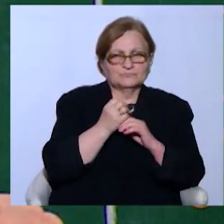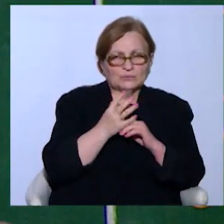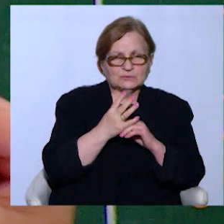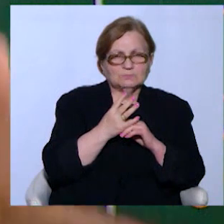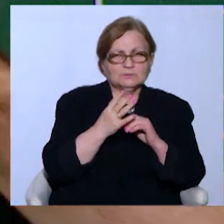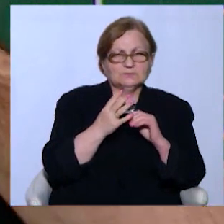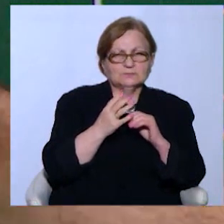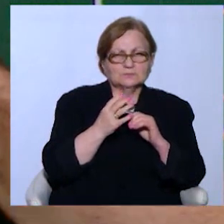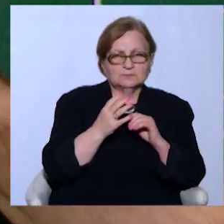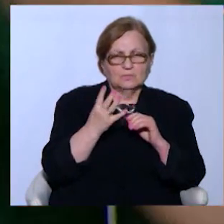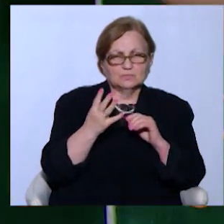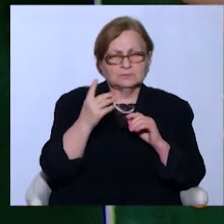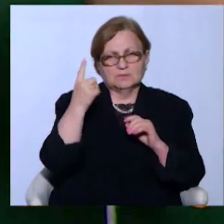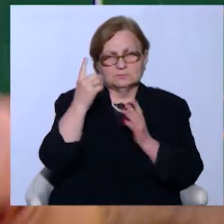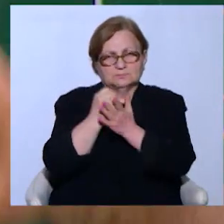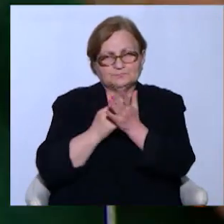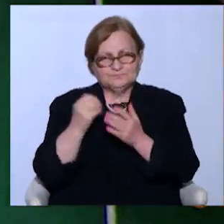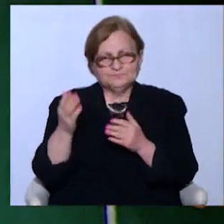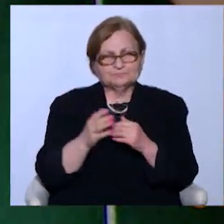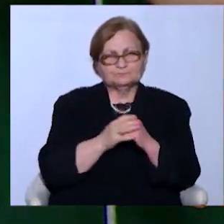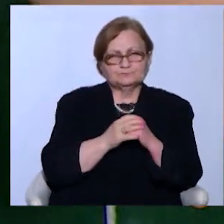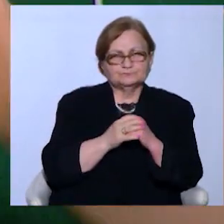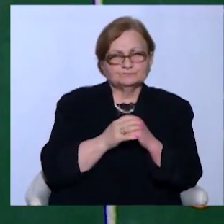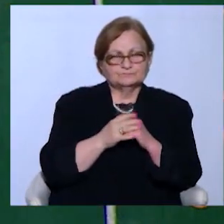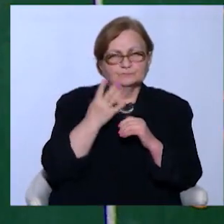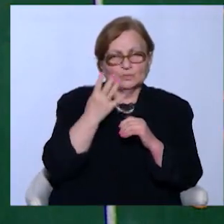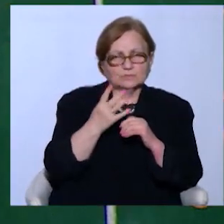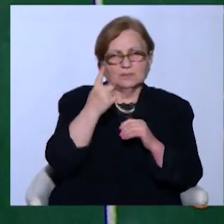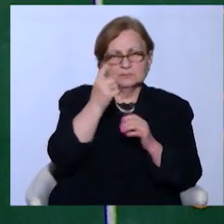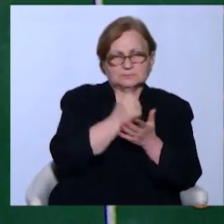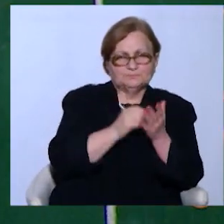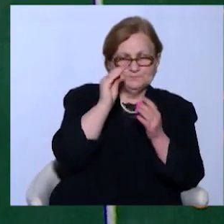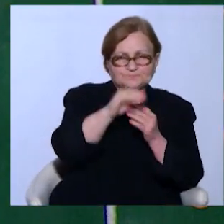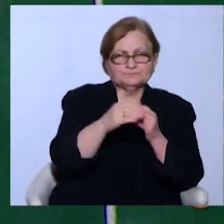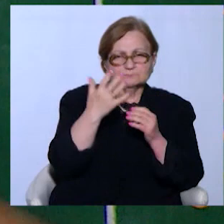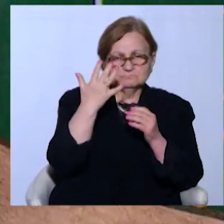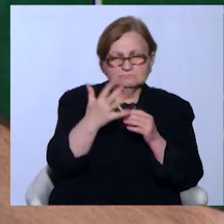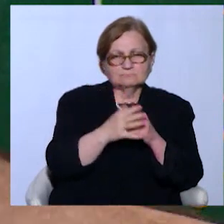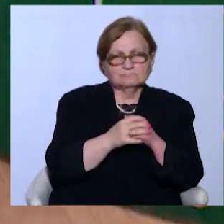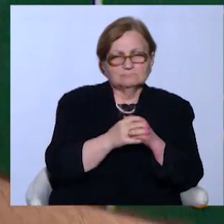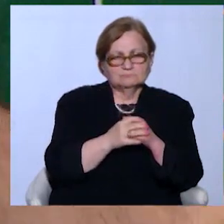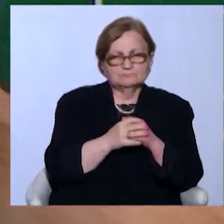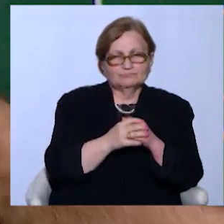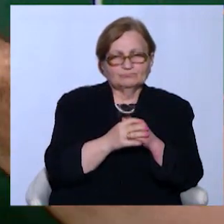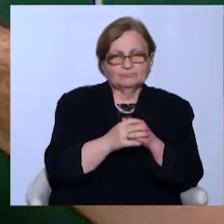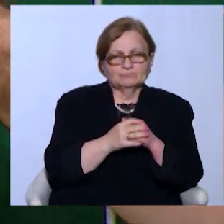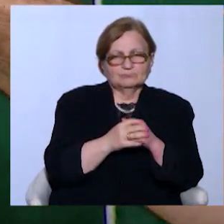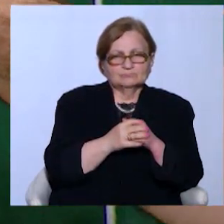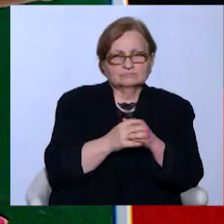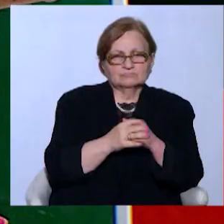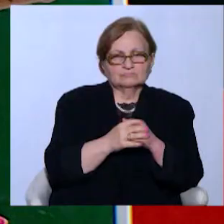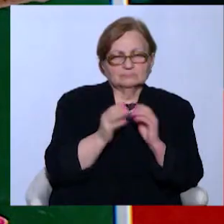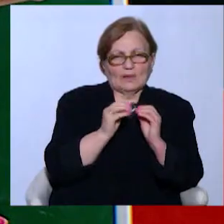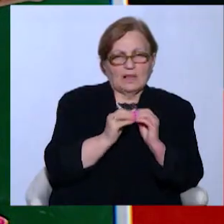7 14, 4 წერტ 1-ს ვინახავთ. 2-ჯერ 2 4, იქაც დამახსოვრებული 1 5.